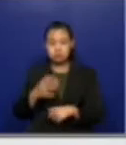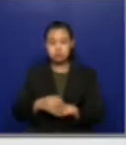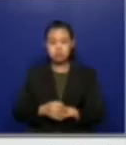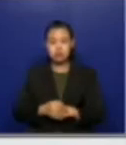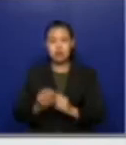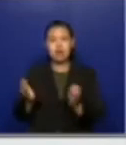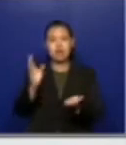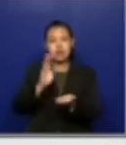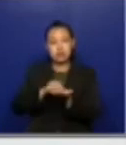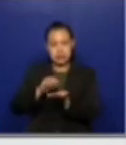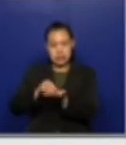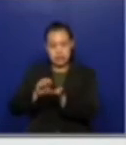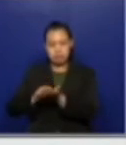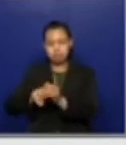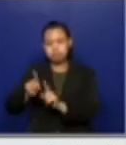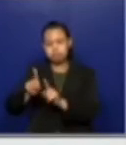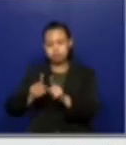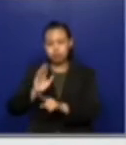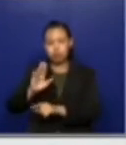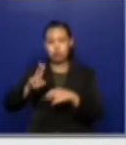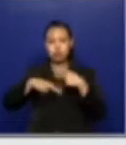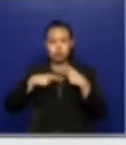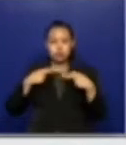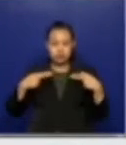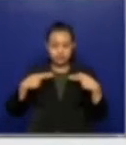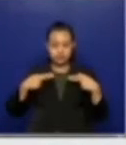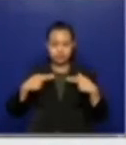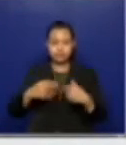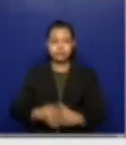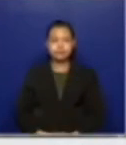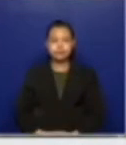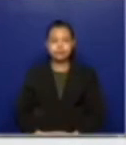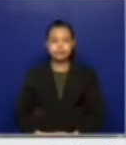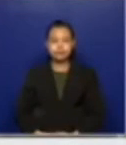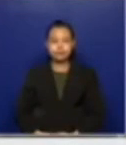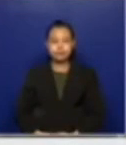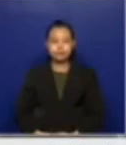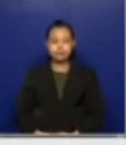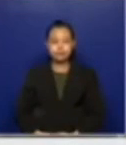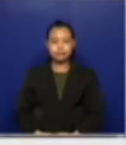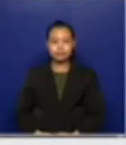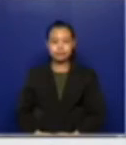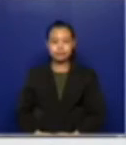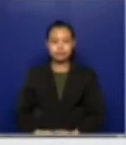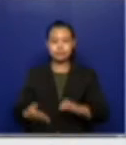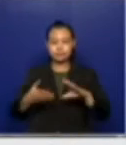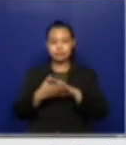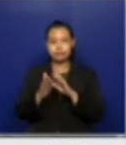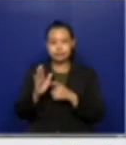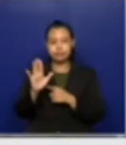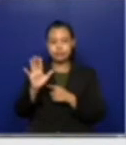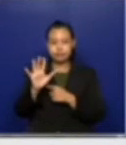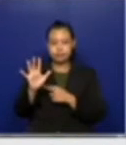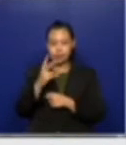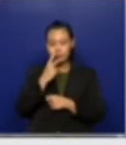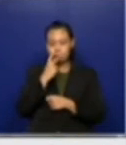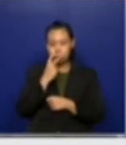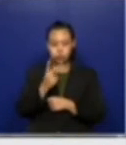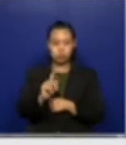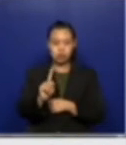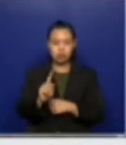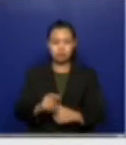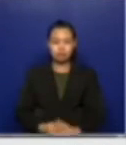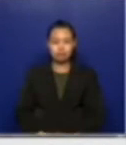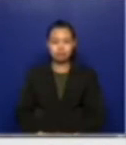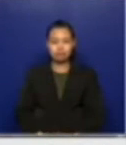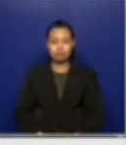วจของสวนดุสิตโพขอภาพที่5นะครับเห ็นได้จากสวนดุสิตโพได้สำรว